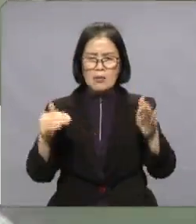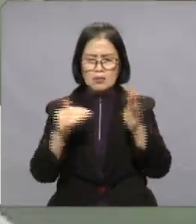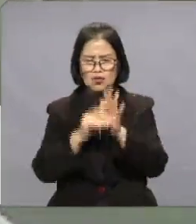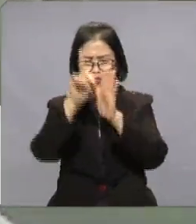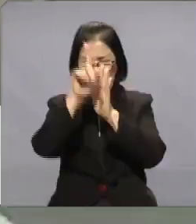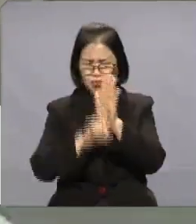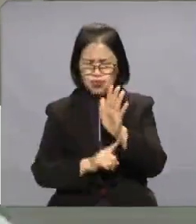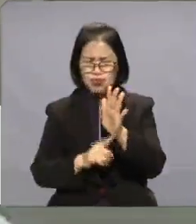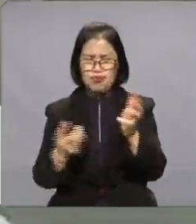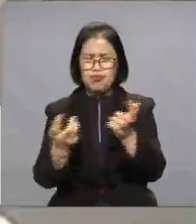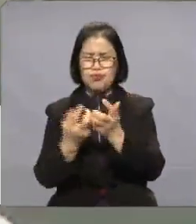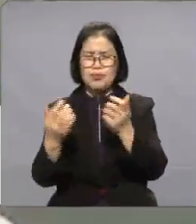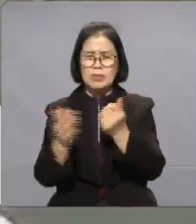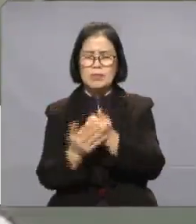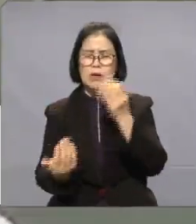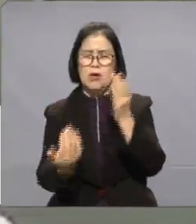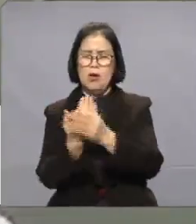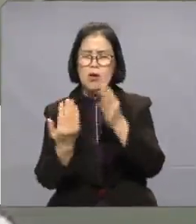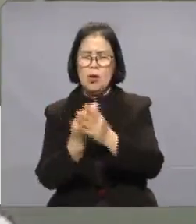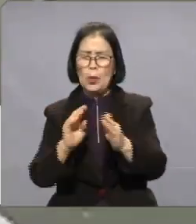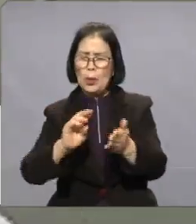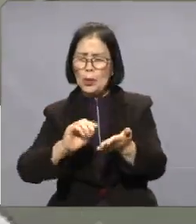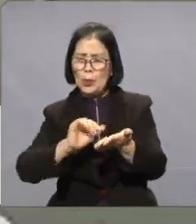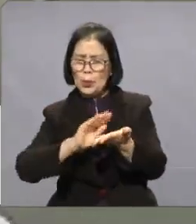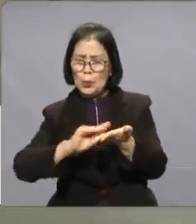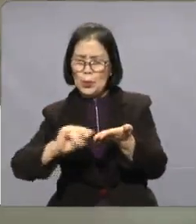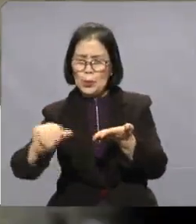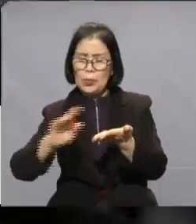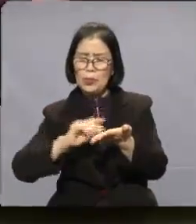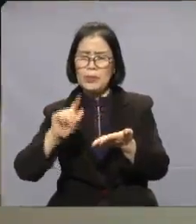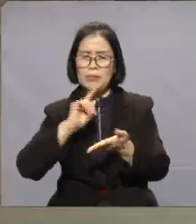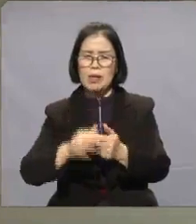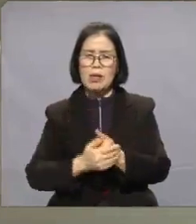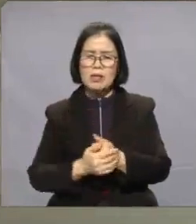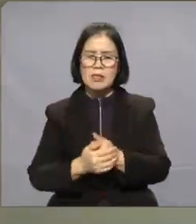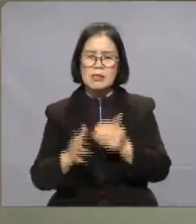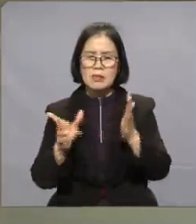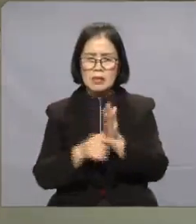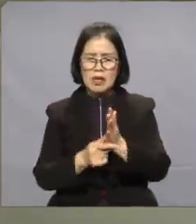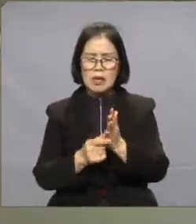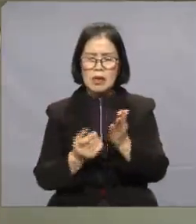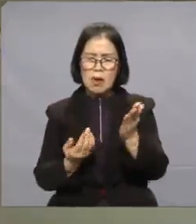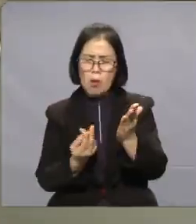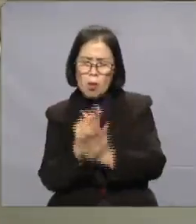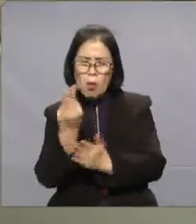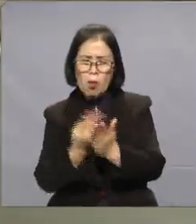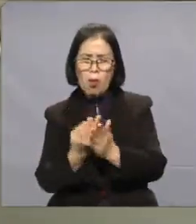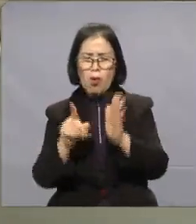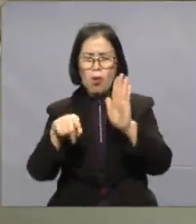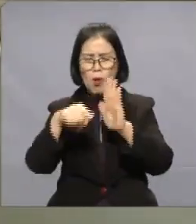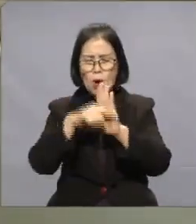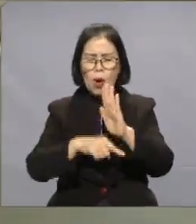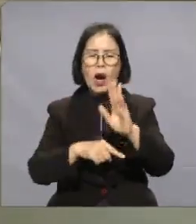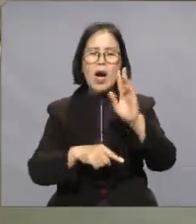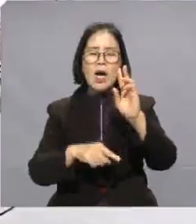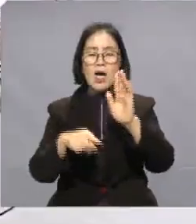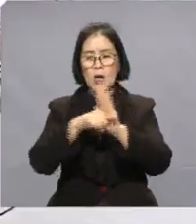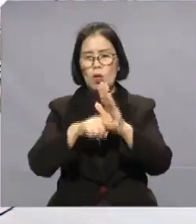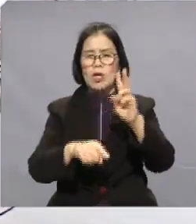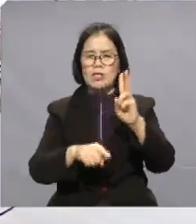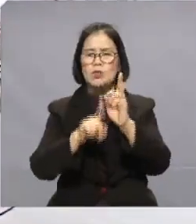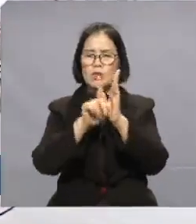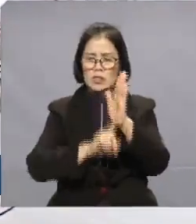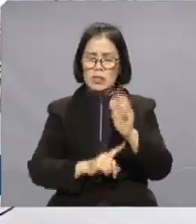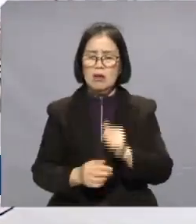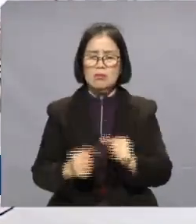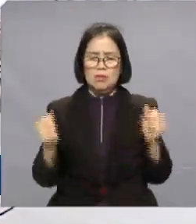급강하로 얼어붙으면서 생기는 얇은 빙판을 말합니다. 당시 노면 온도 역시 영하 2도 이하였습니다.